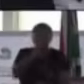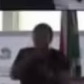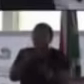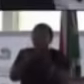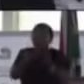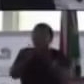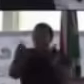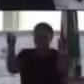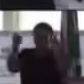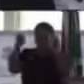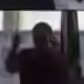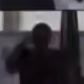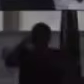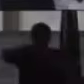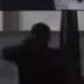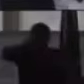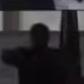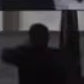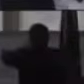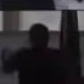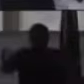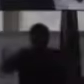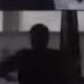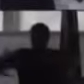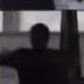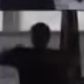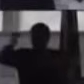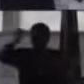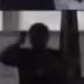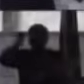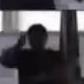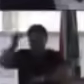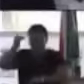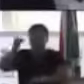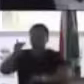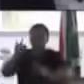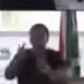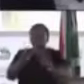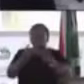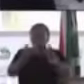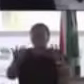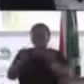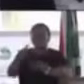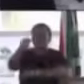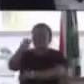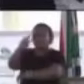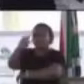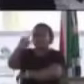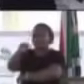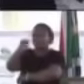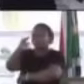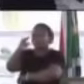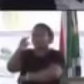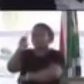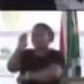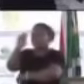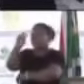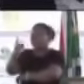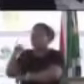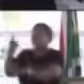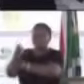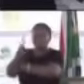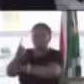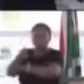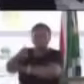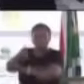ekhaya njengoba nazi ukuthi siyake sibe nomhlanga wasemachubeni uhleze khona